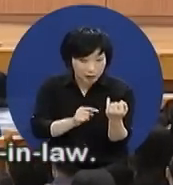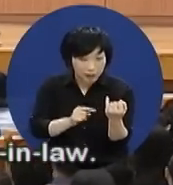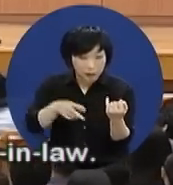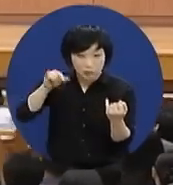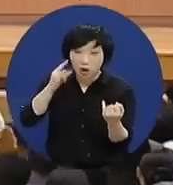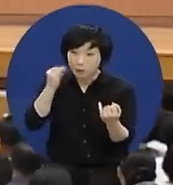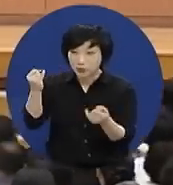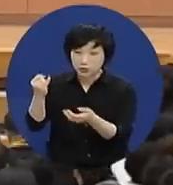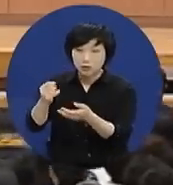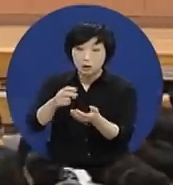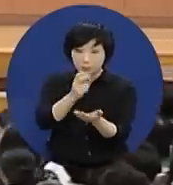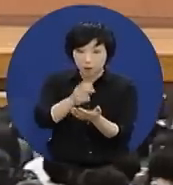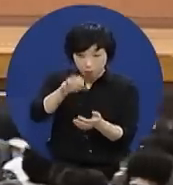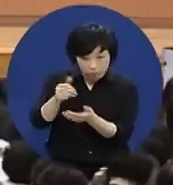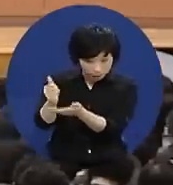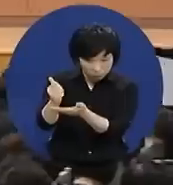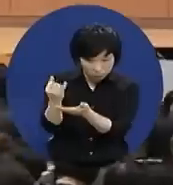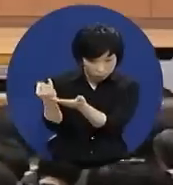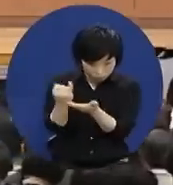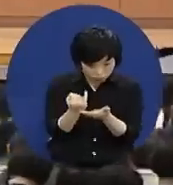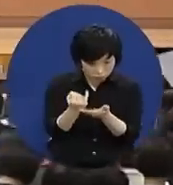親校しなさい